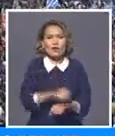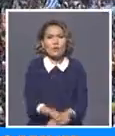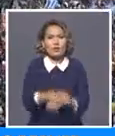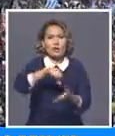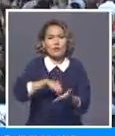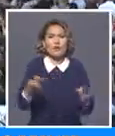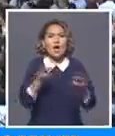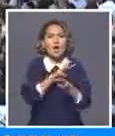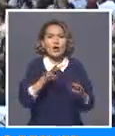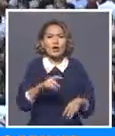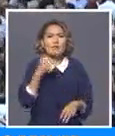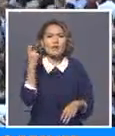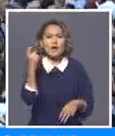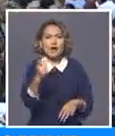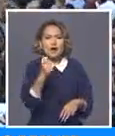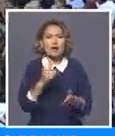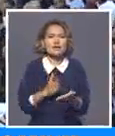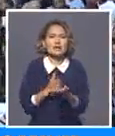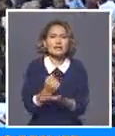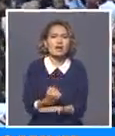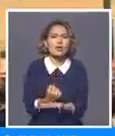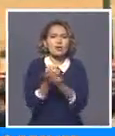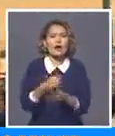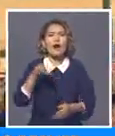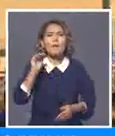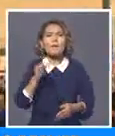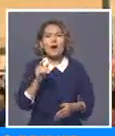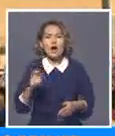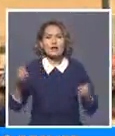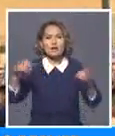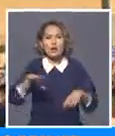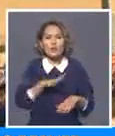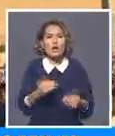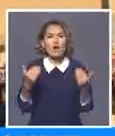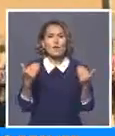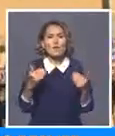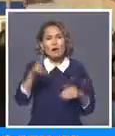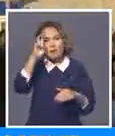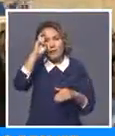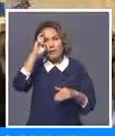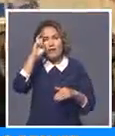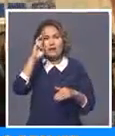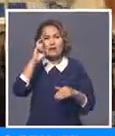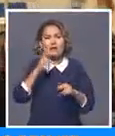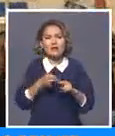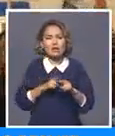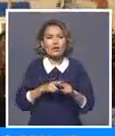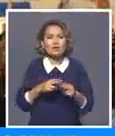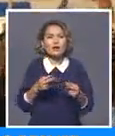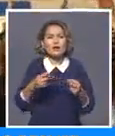оған үкіметтің экономикалық саясатын қолдайтын мыңдаған адам жиналды. Ал бүгін кешкісін мемлекеттік шығындарды қысқартуға қарсы емес